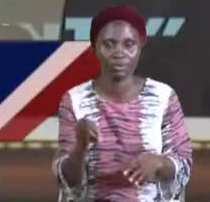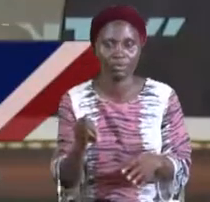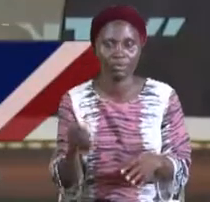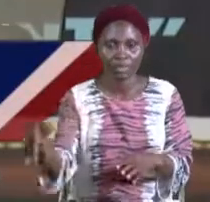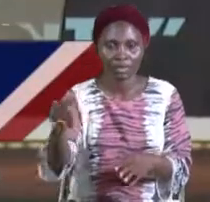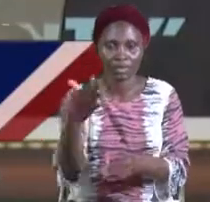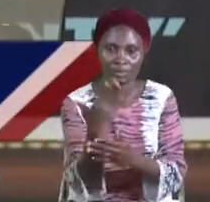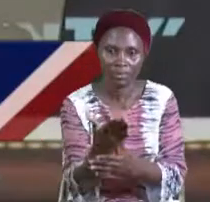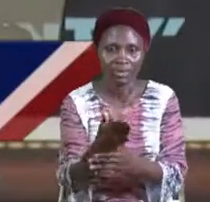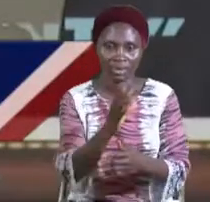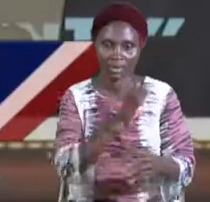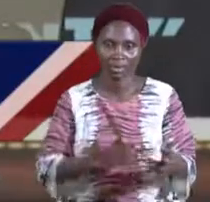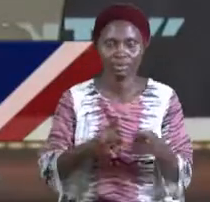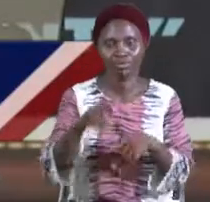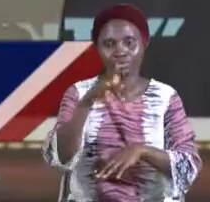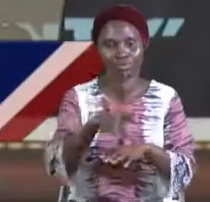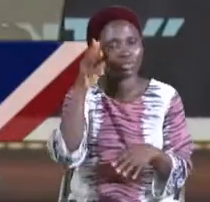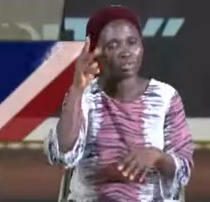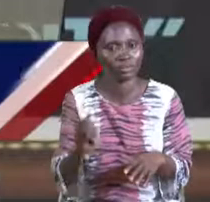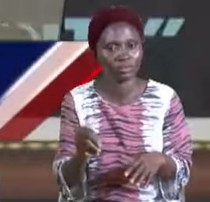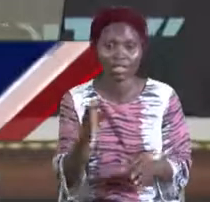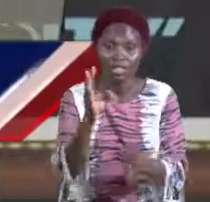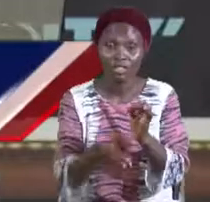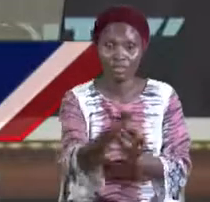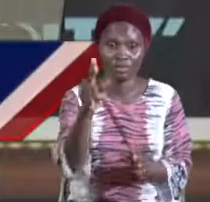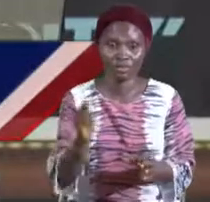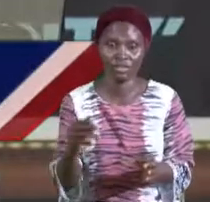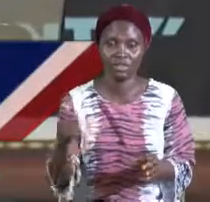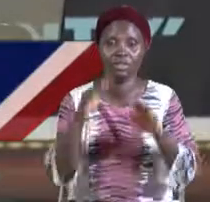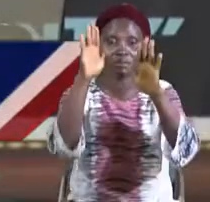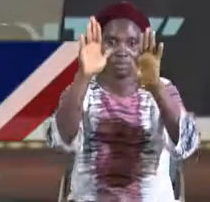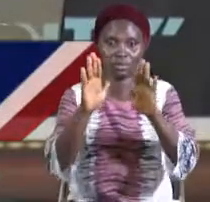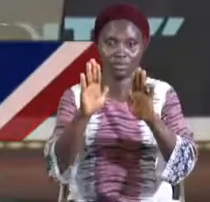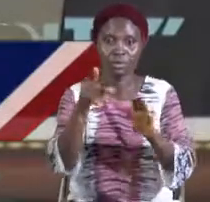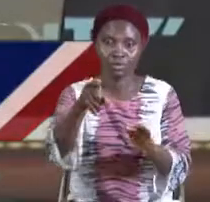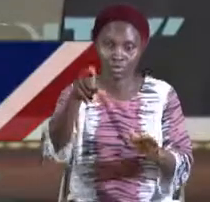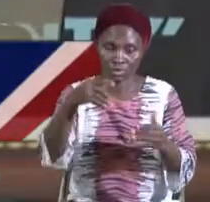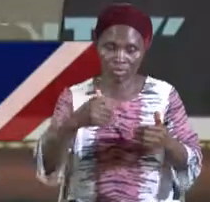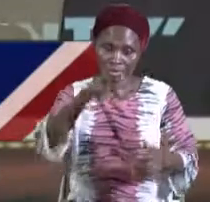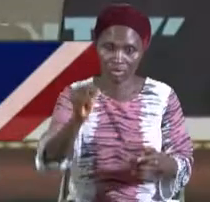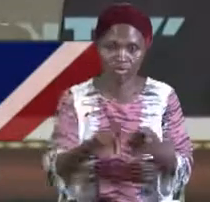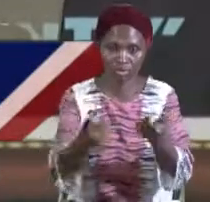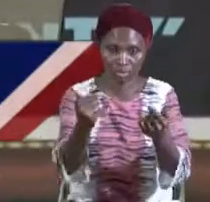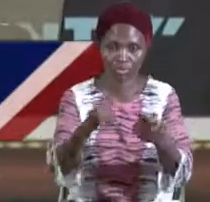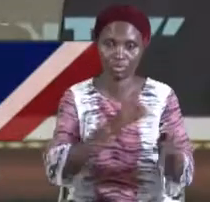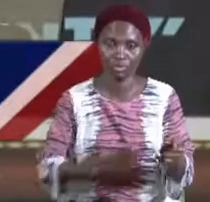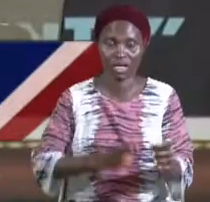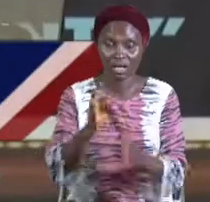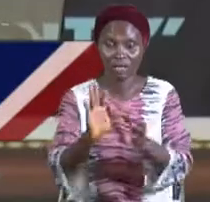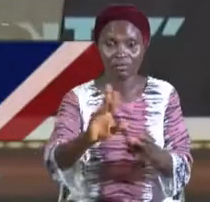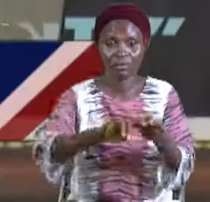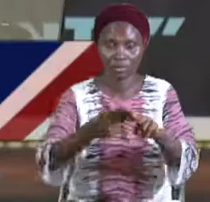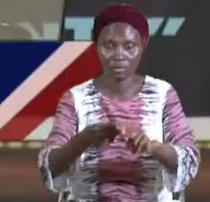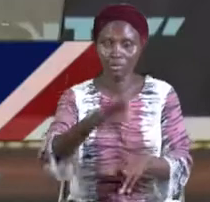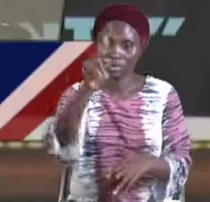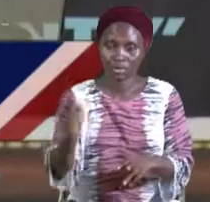On supplia Christ de le toucher. Si tu as besoin d'un miracle, tu dois venir à Christ. Si tes voisins ont besoin d'un